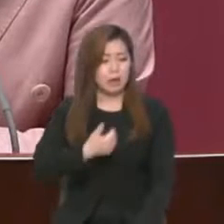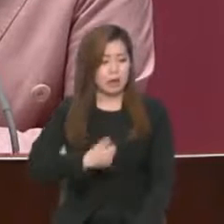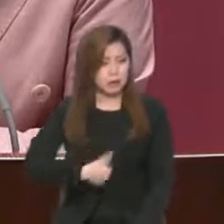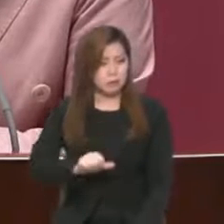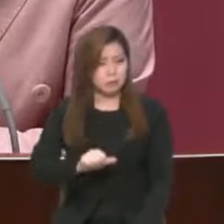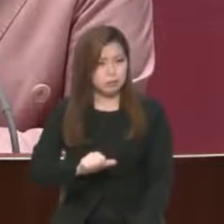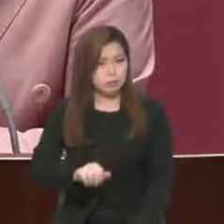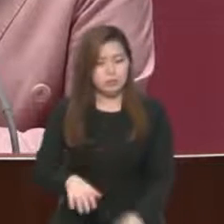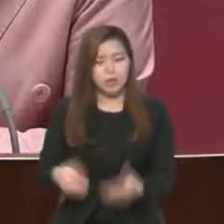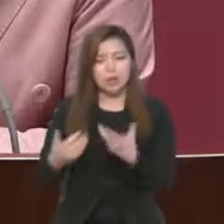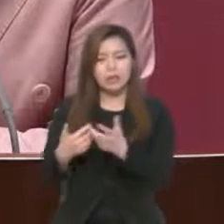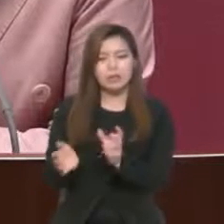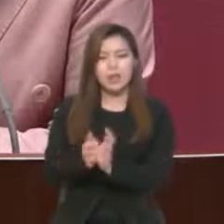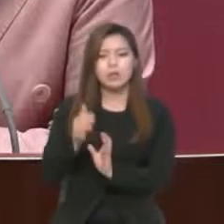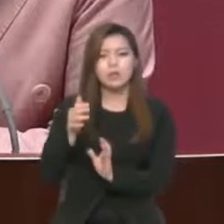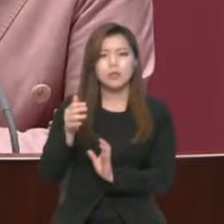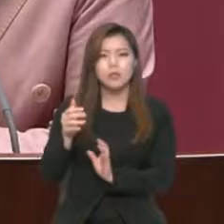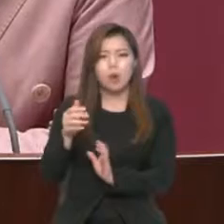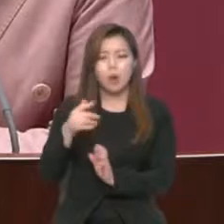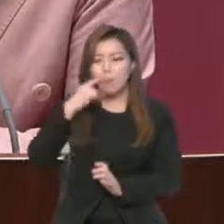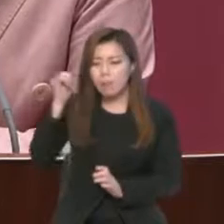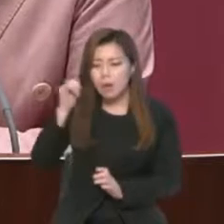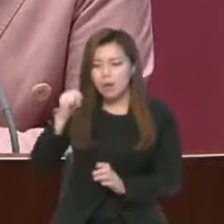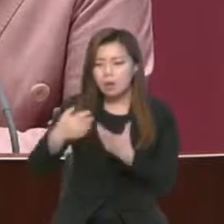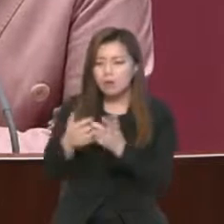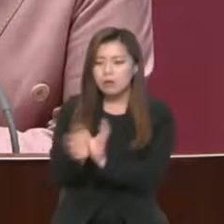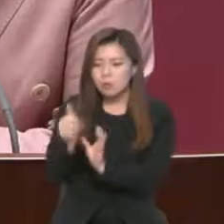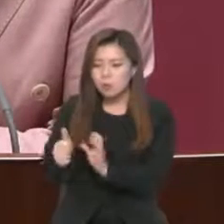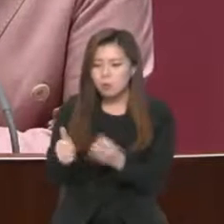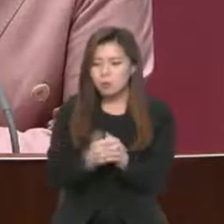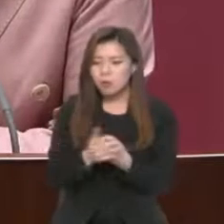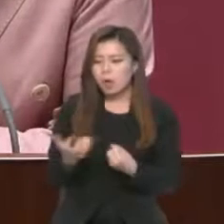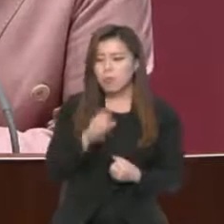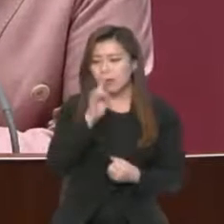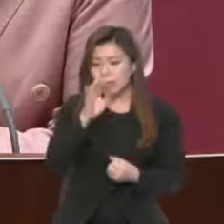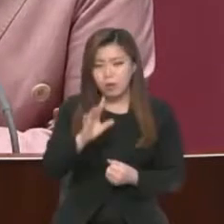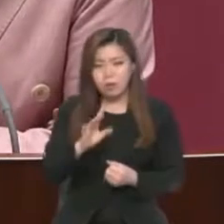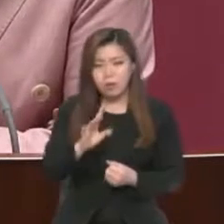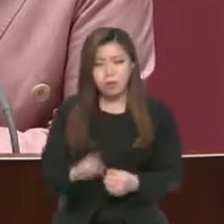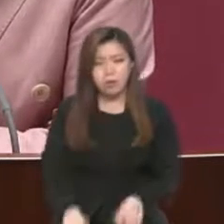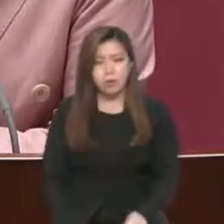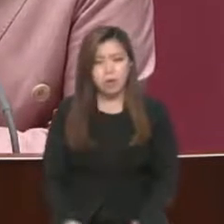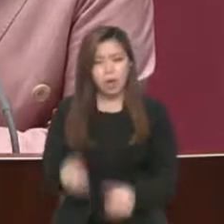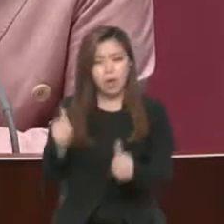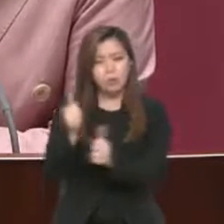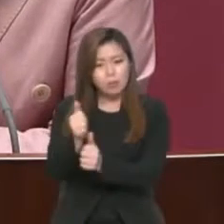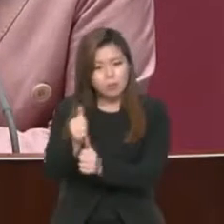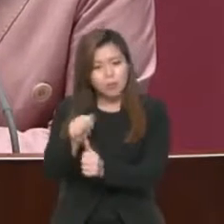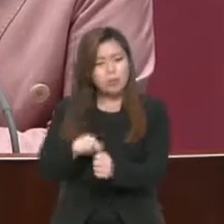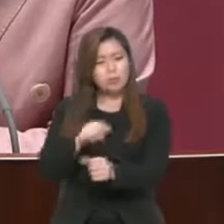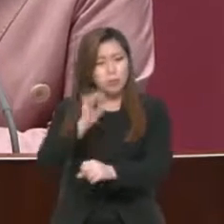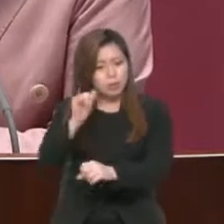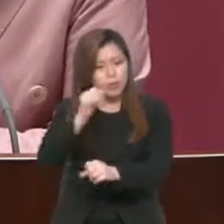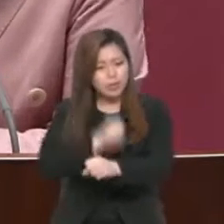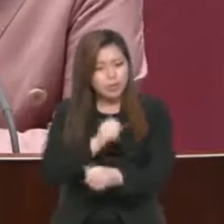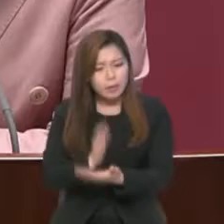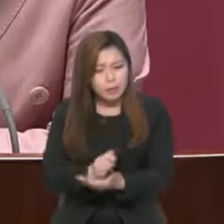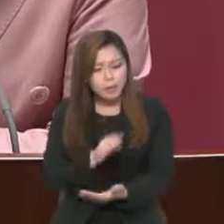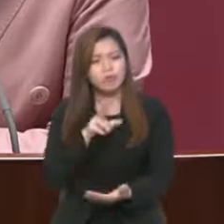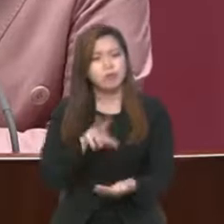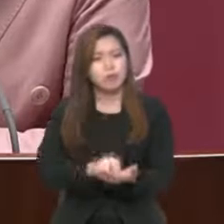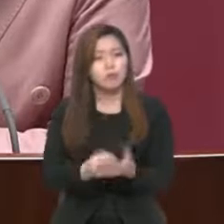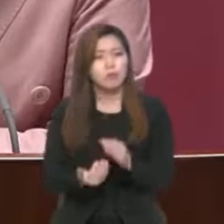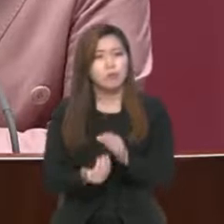당대표를 엄마로 뒀으니까 아프면 안 됩니까? 보좌관이 전화했는지가 쟁점입니다. 자꾸만 쟁점. 수술 예. 받기